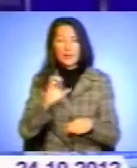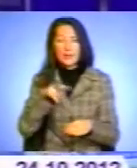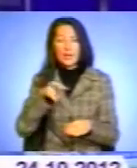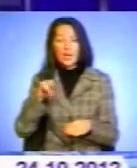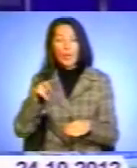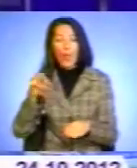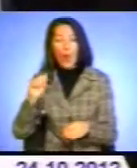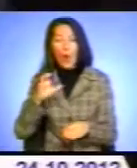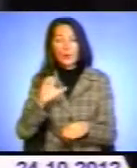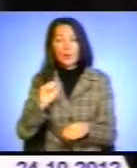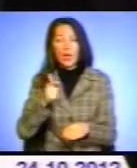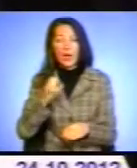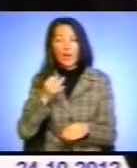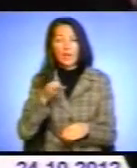кореспонденти.